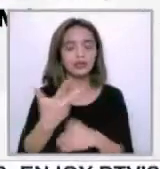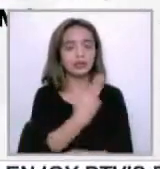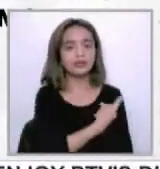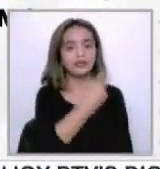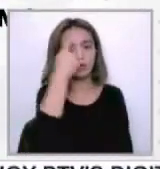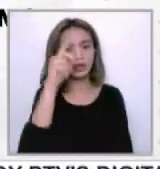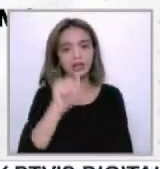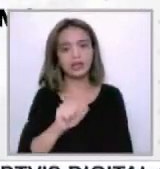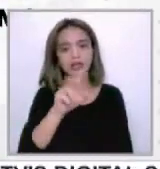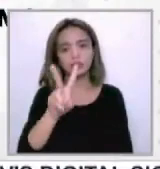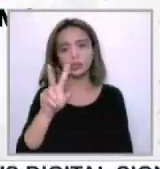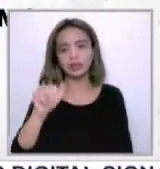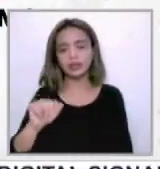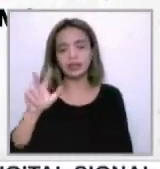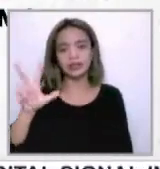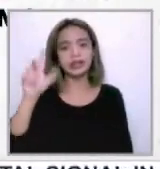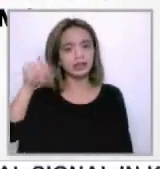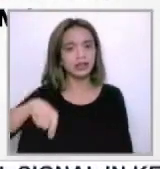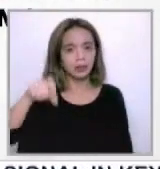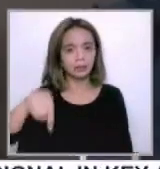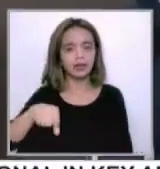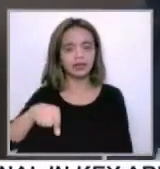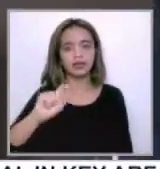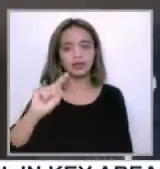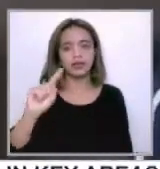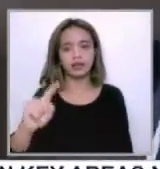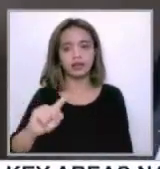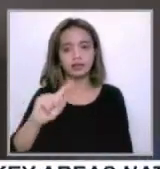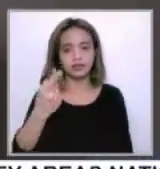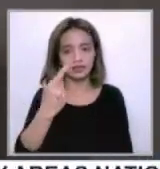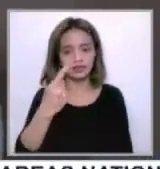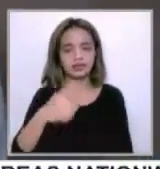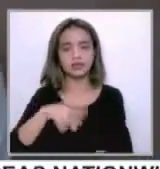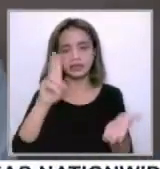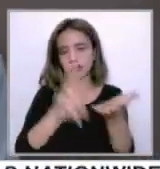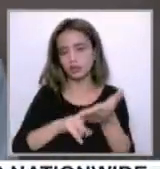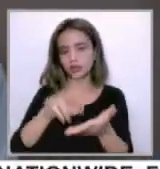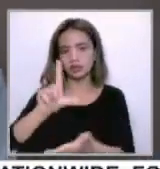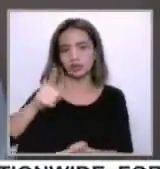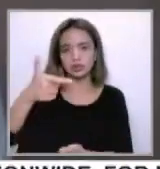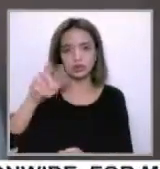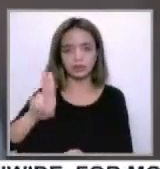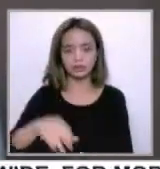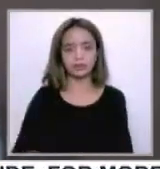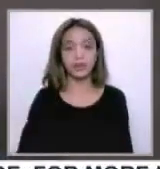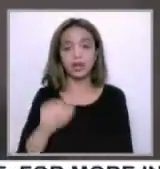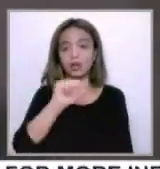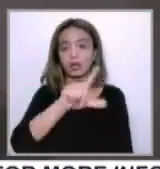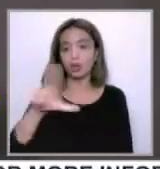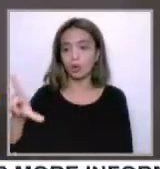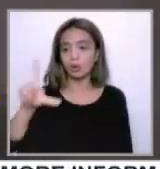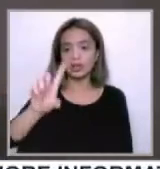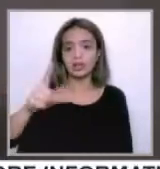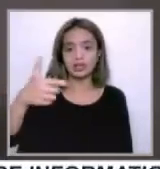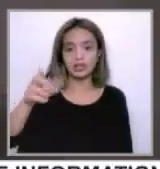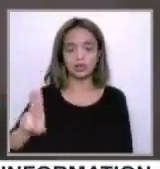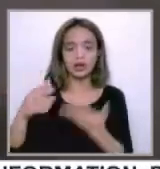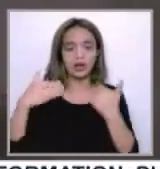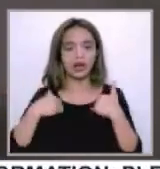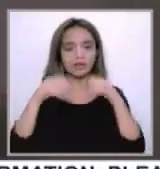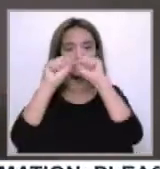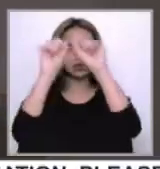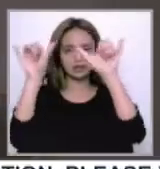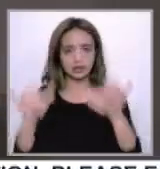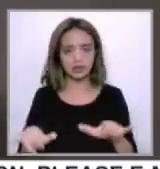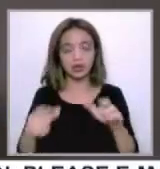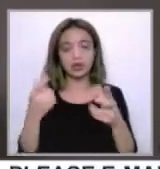opisyal, kailangan ay pre-registered muna sa kanilang LGU. May mga systems ang bawat LGUs wherein they pre-register and then